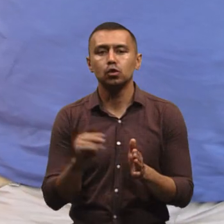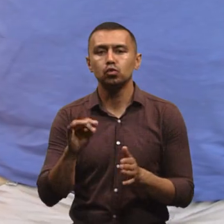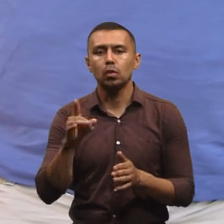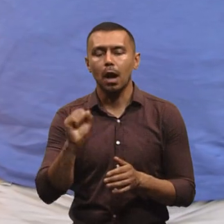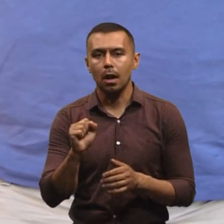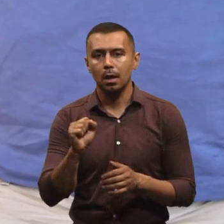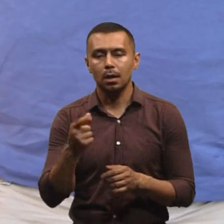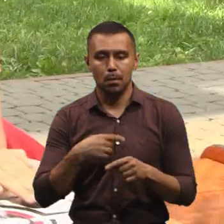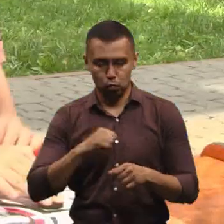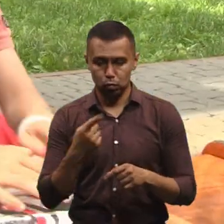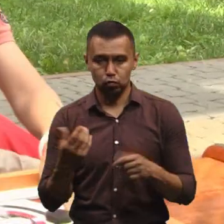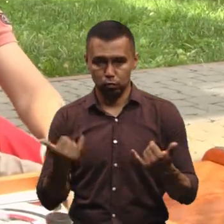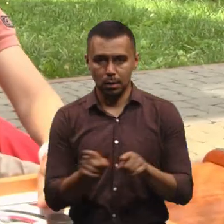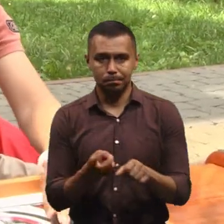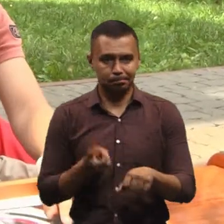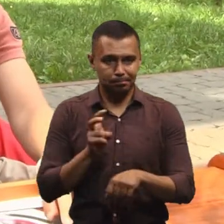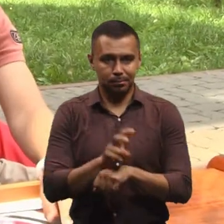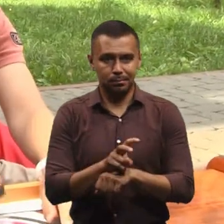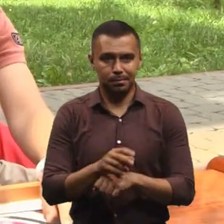сьогодні теж прийшов